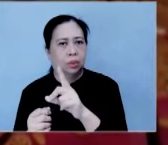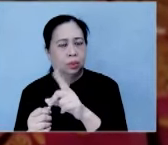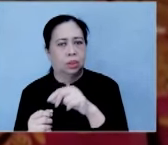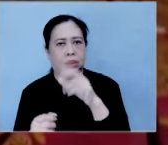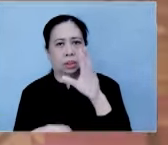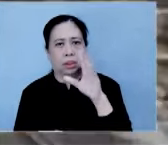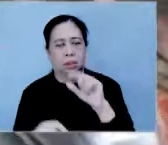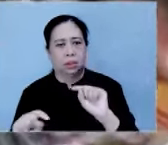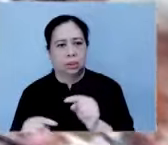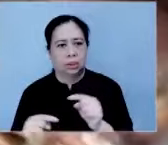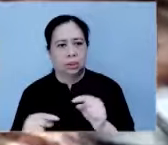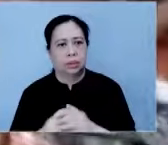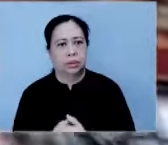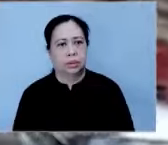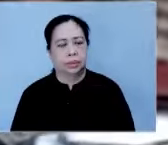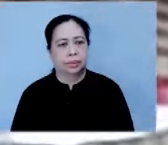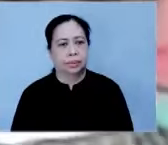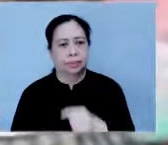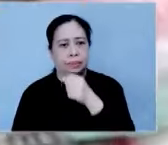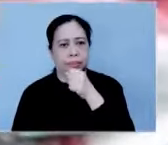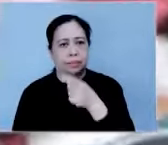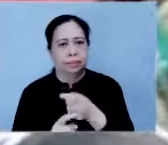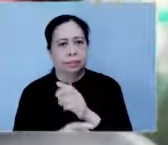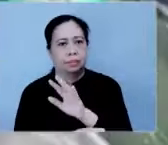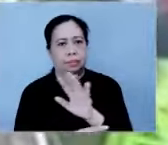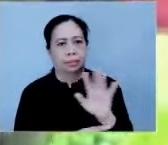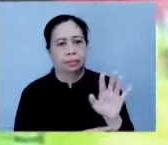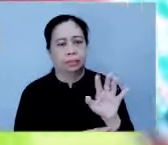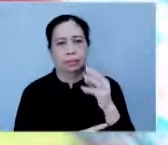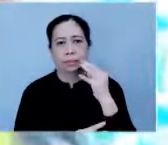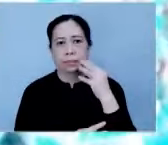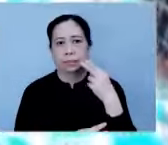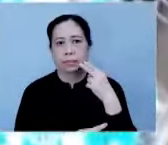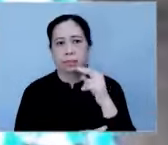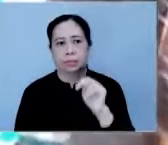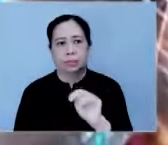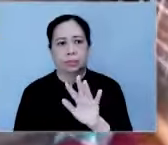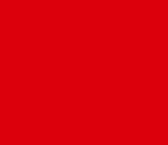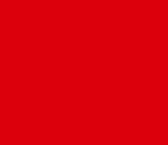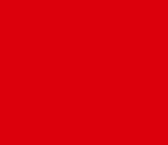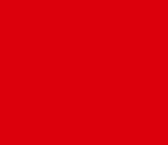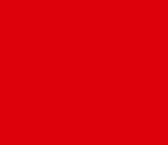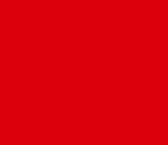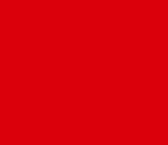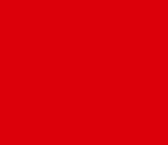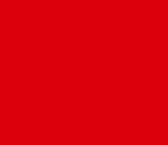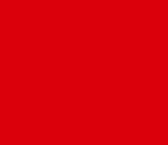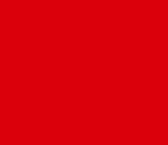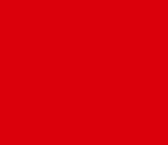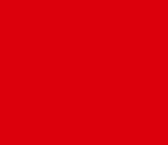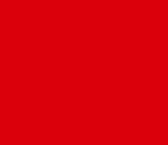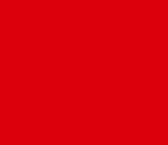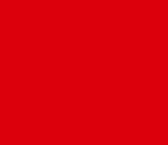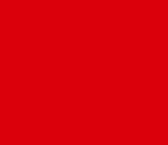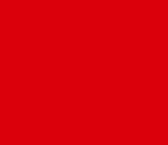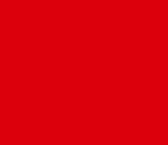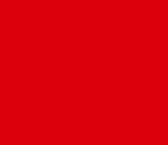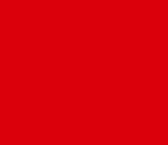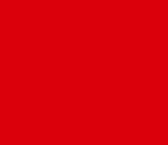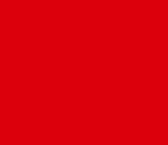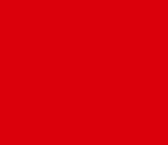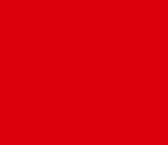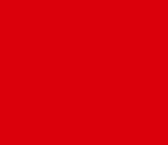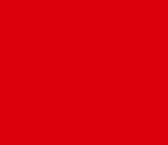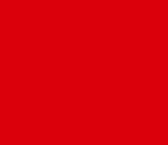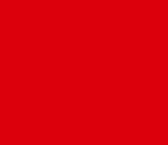ang sugatan. Nagbabalita mula sa Frontline, Maricel Halili, News 5. Mga kapatid, Jiggy Manikad po, iba